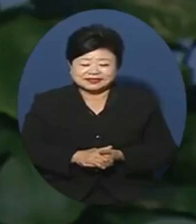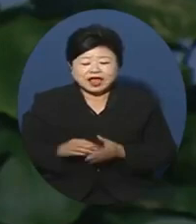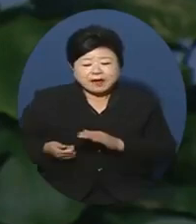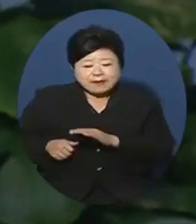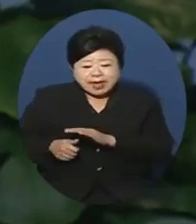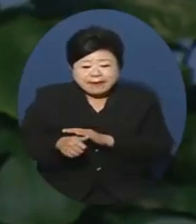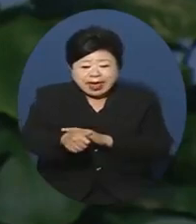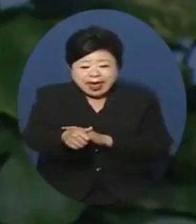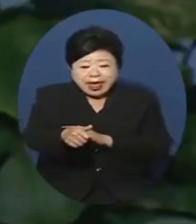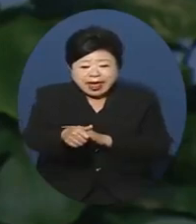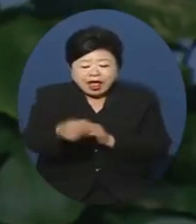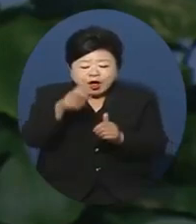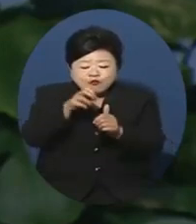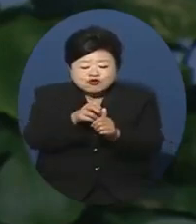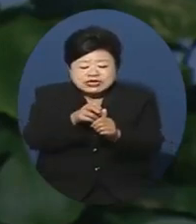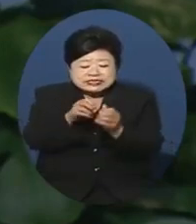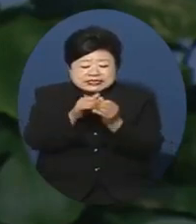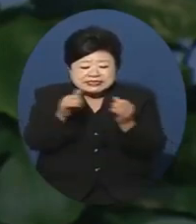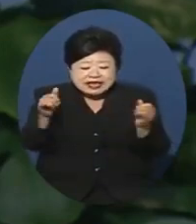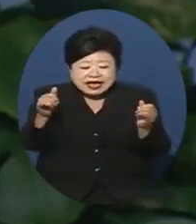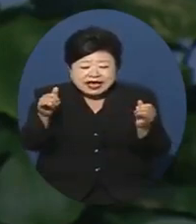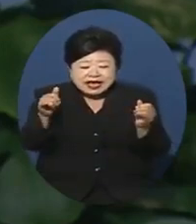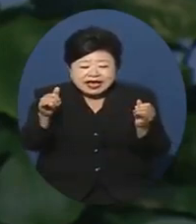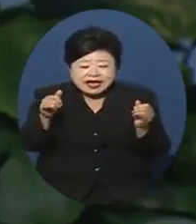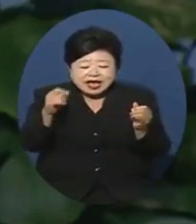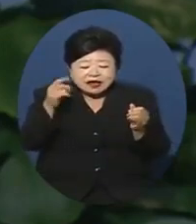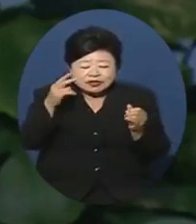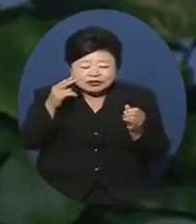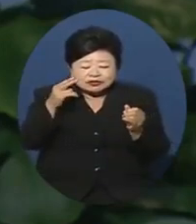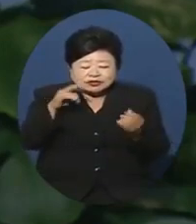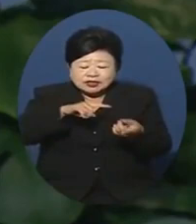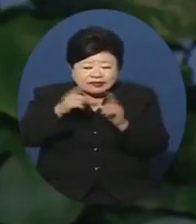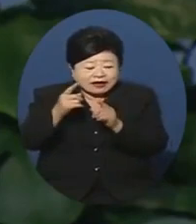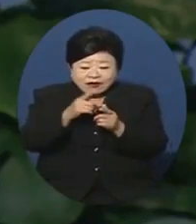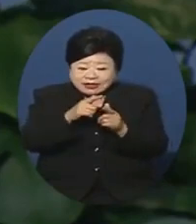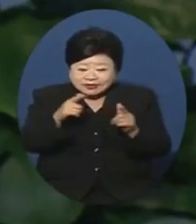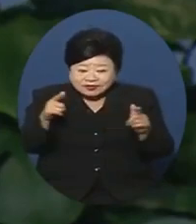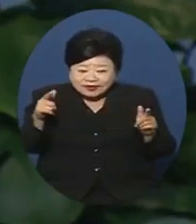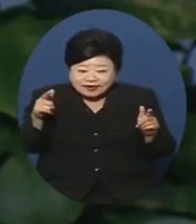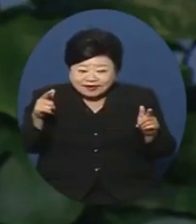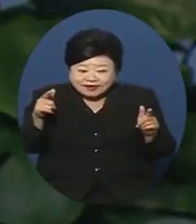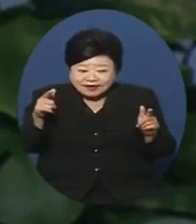대회 물린 사람이 하루 이틀 만에